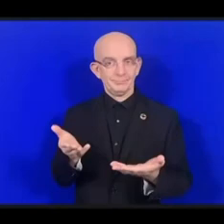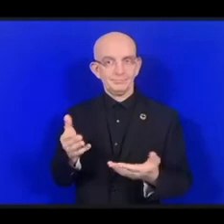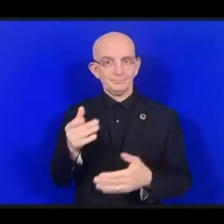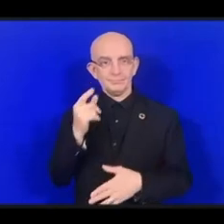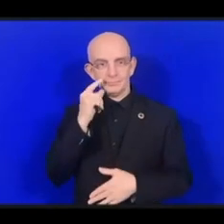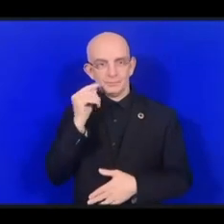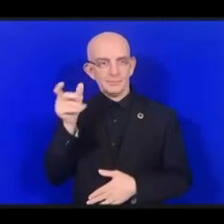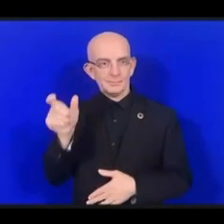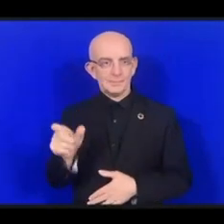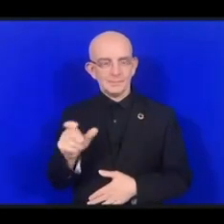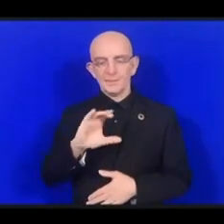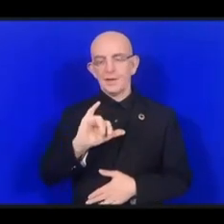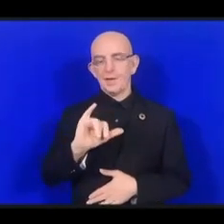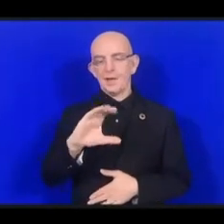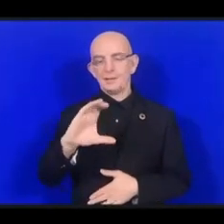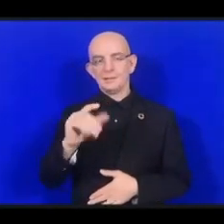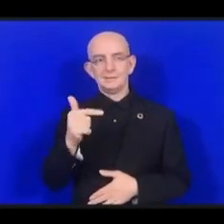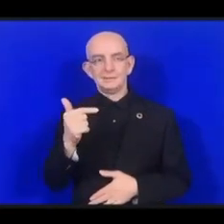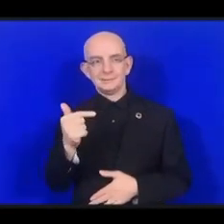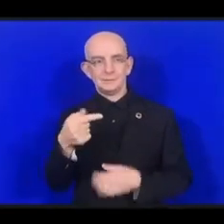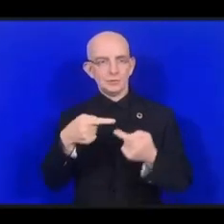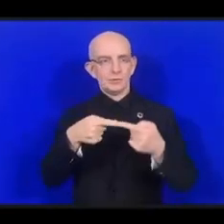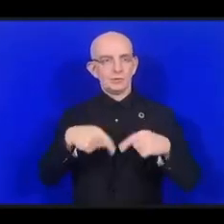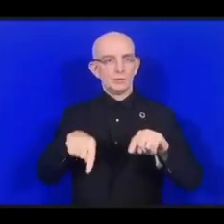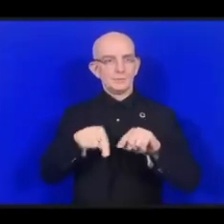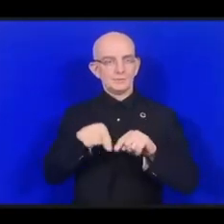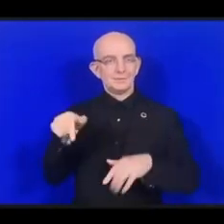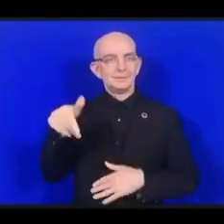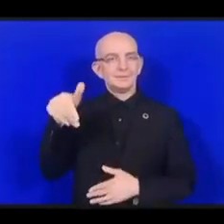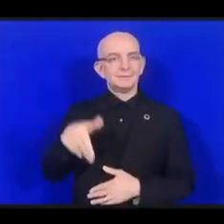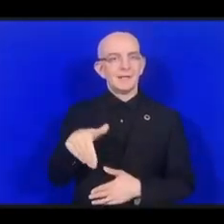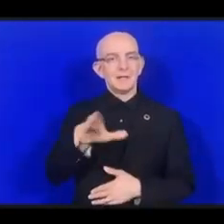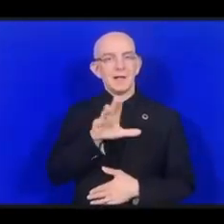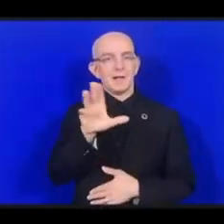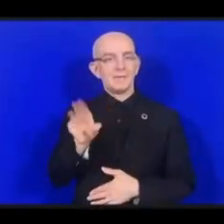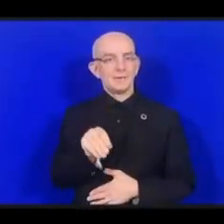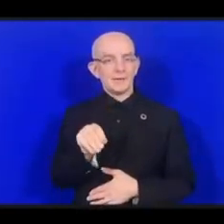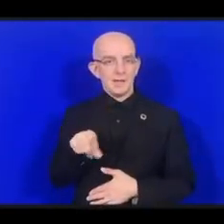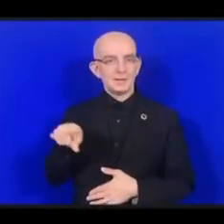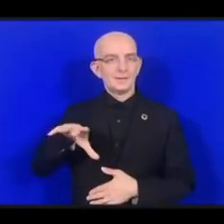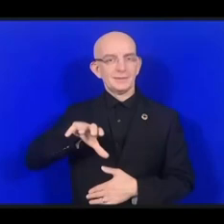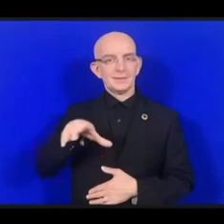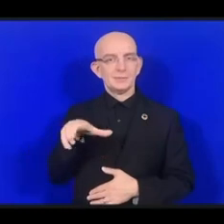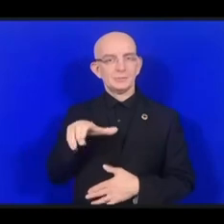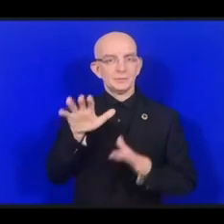员会众议院主席 Frolic 阁下致辞。